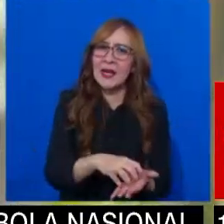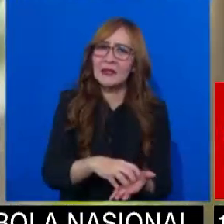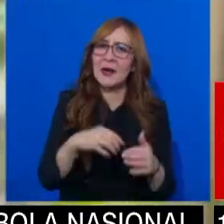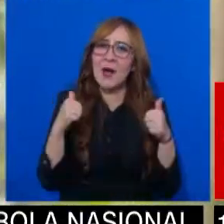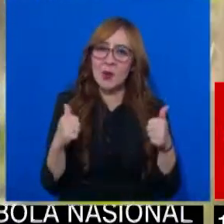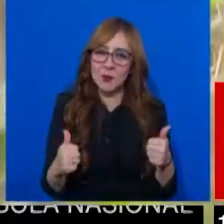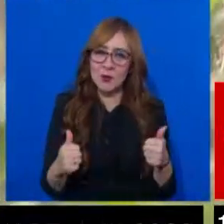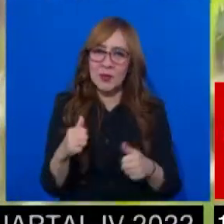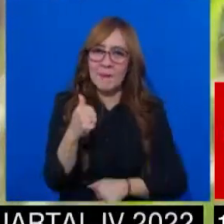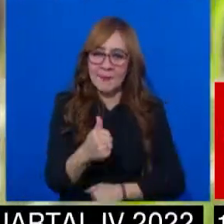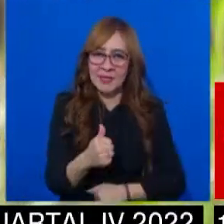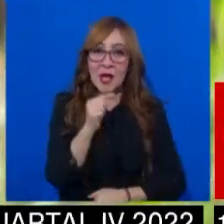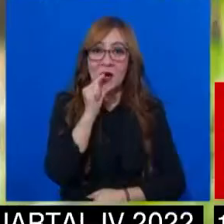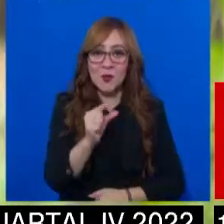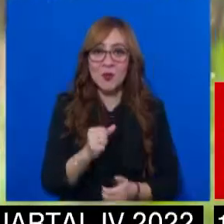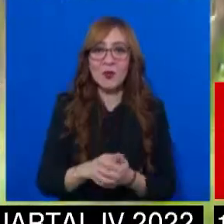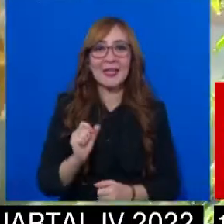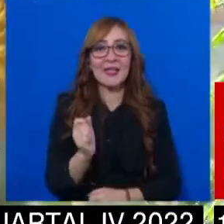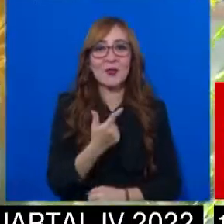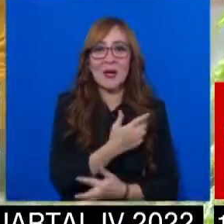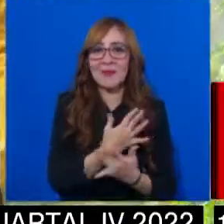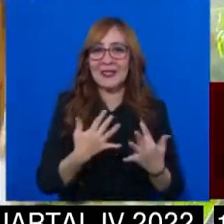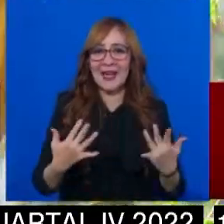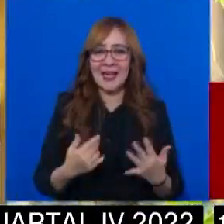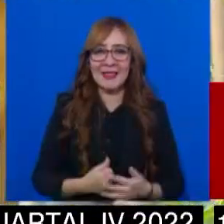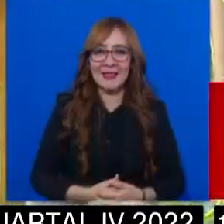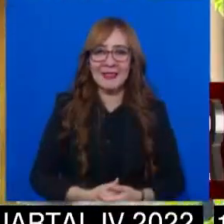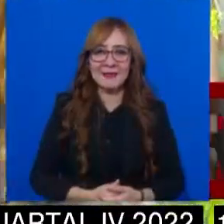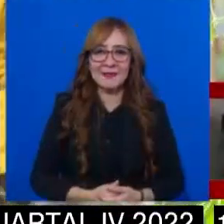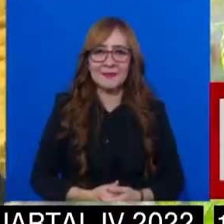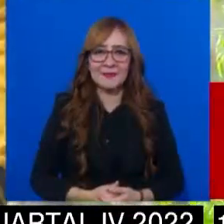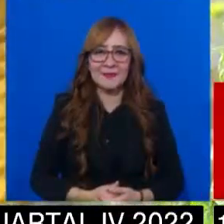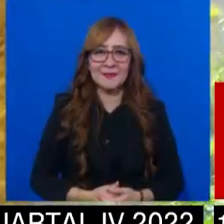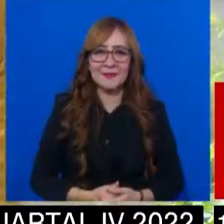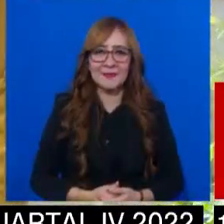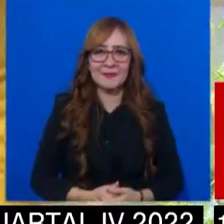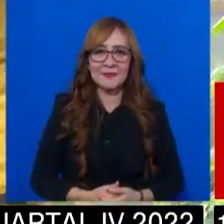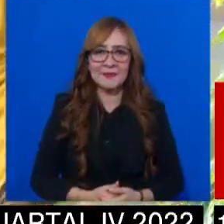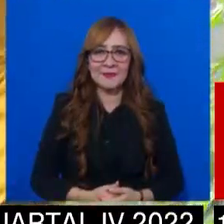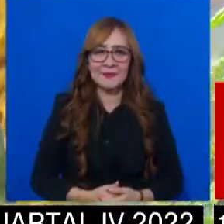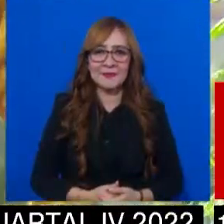penghidupan bagi warga sekitar. Kartika Bagus, Wahyu Ramadan, Jakarta.